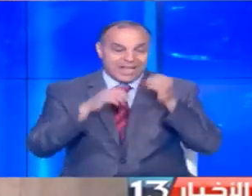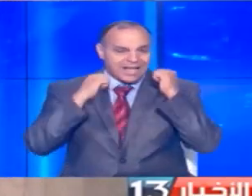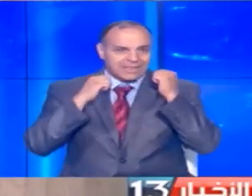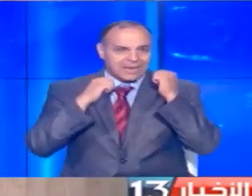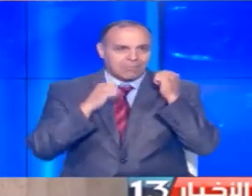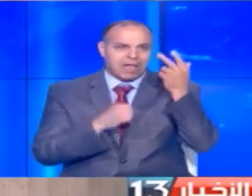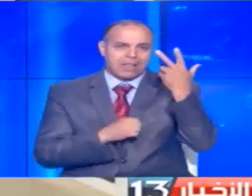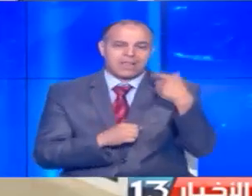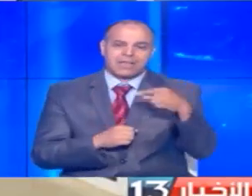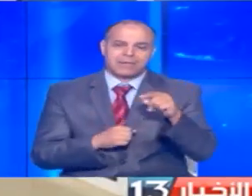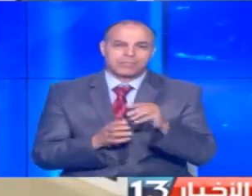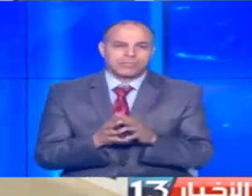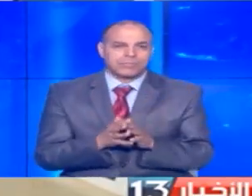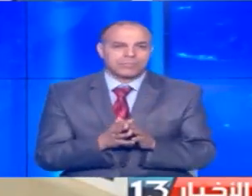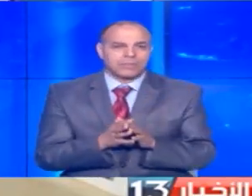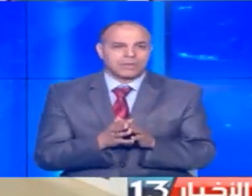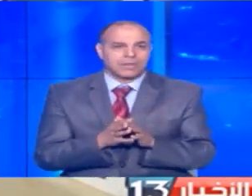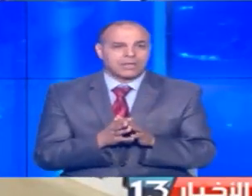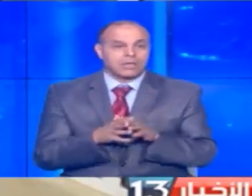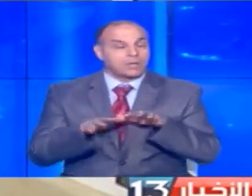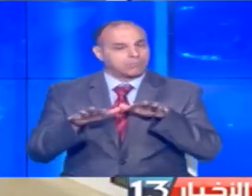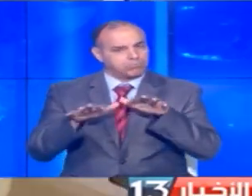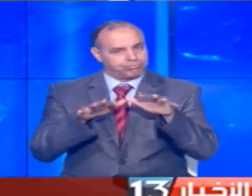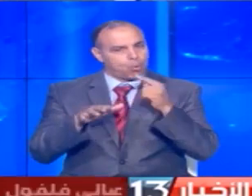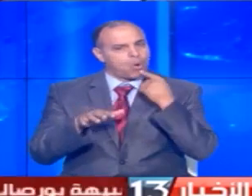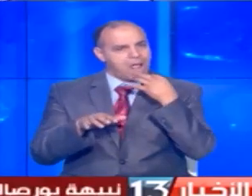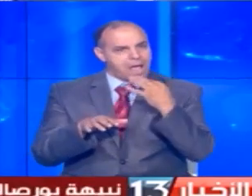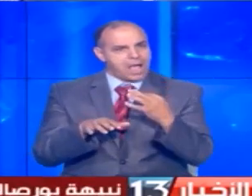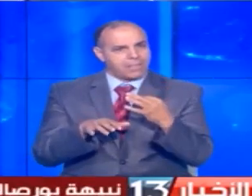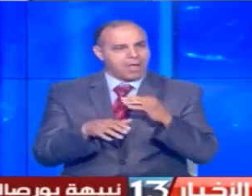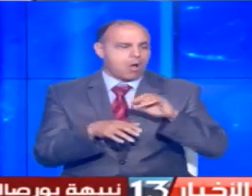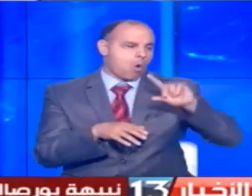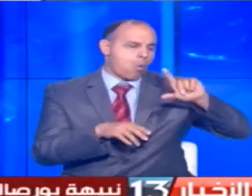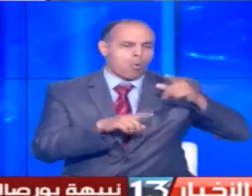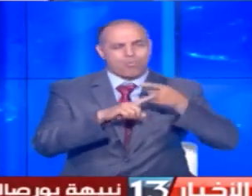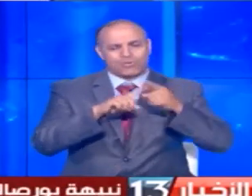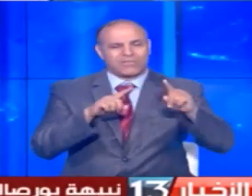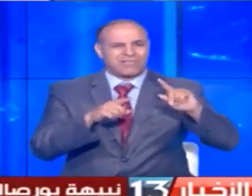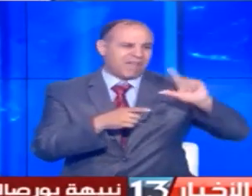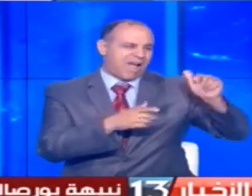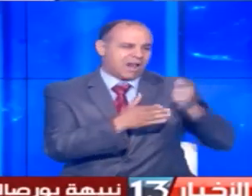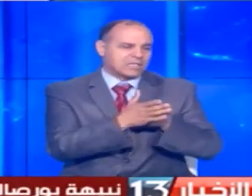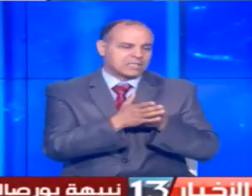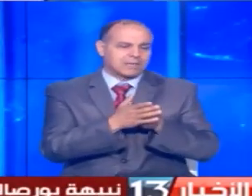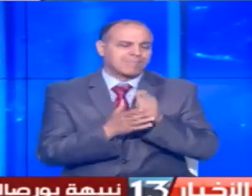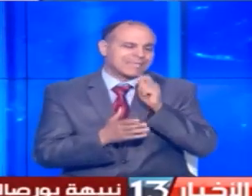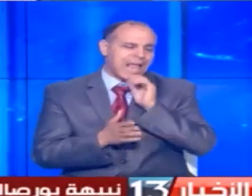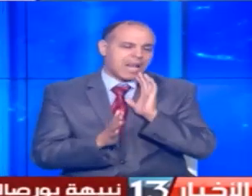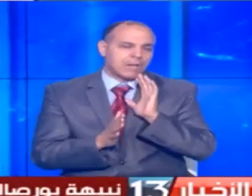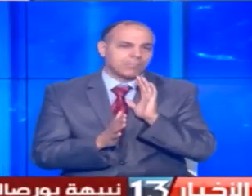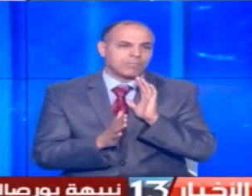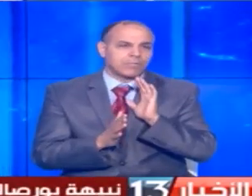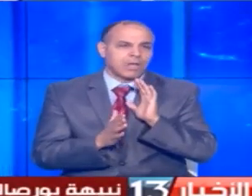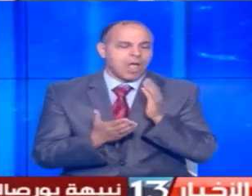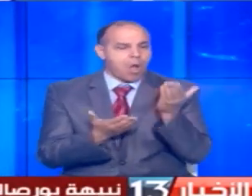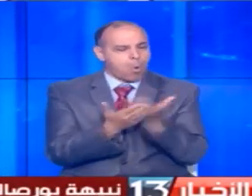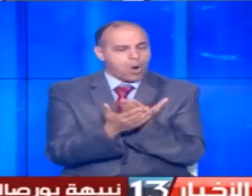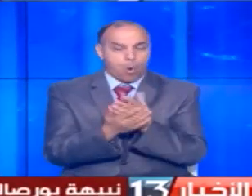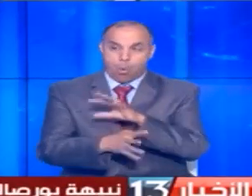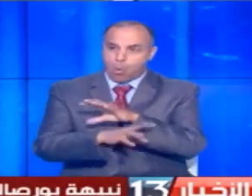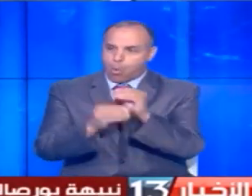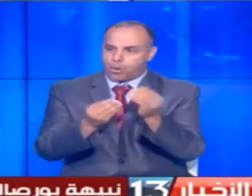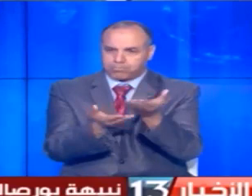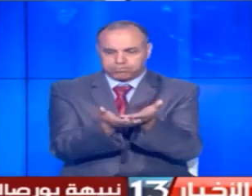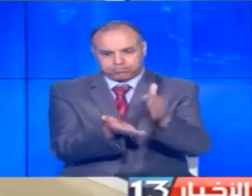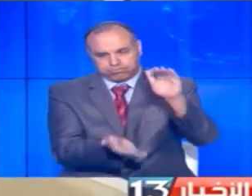لمدة 3 أيامات. ماخذين بيجي سبيسيفيك على خاطر ماهمش يخلصوا كيما الآخرين، دونك حتى لين يخلطوا الأوراق نتاعهم الكل